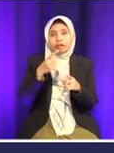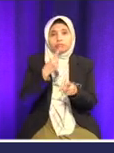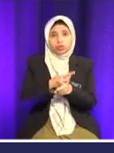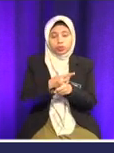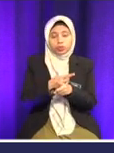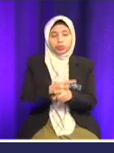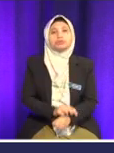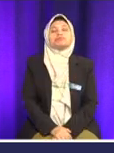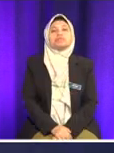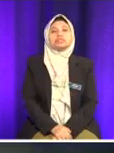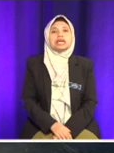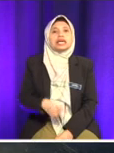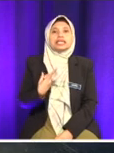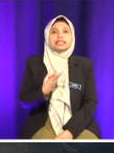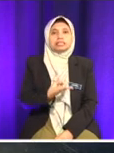betul